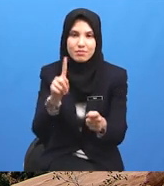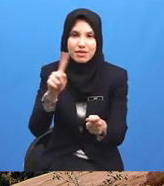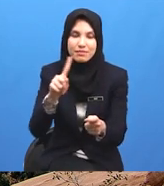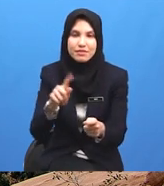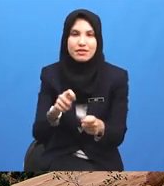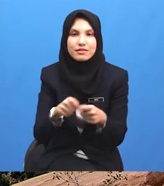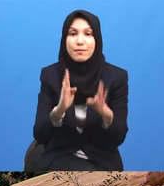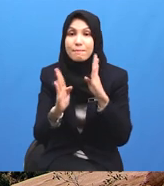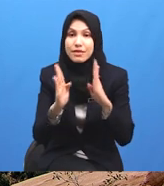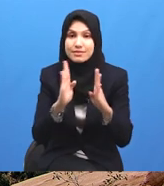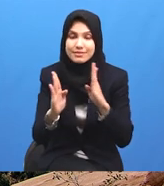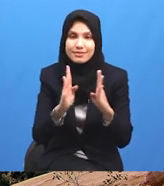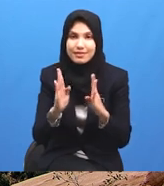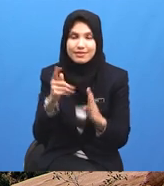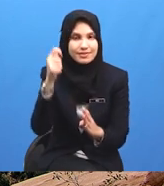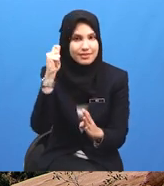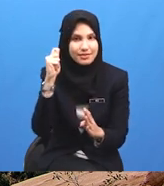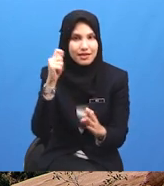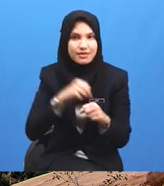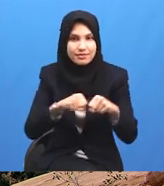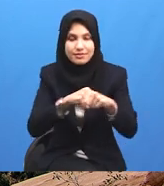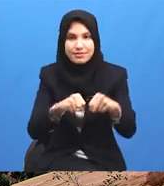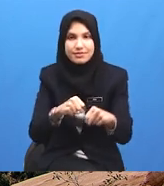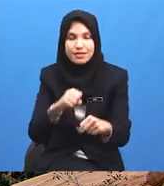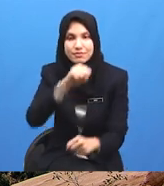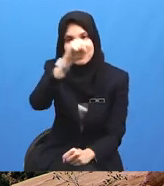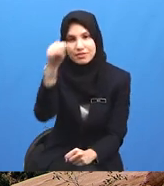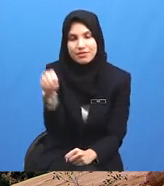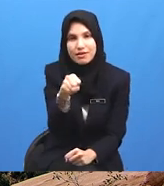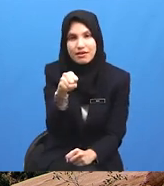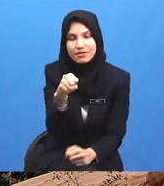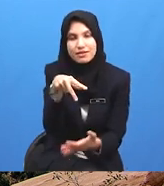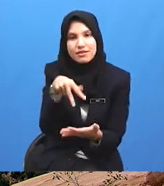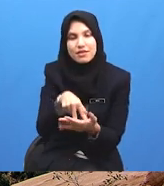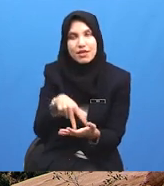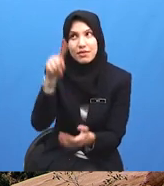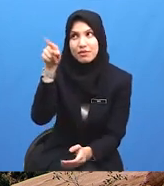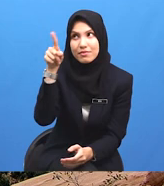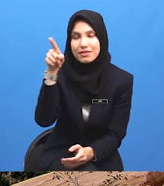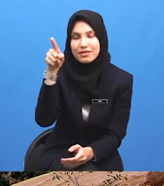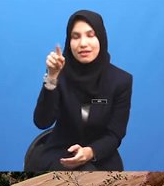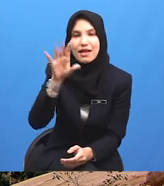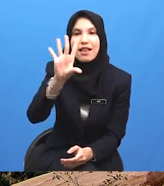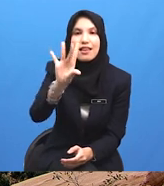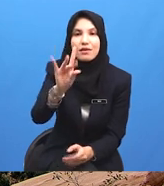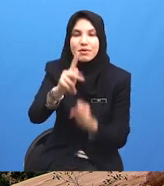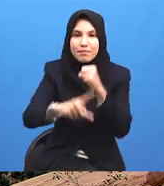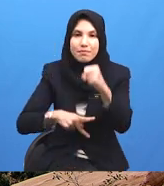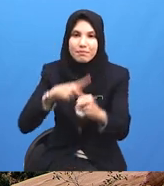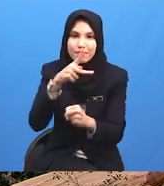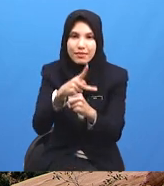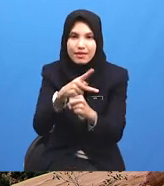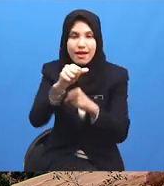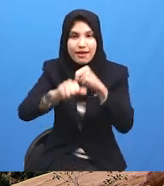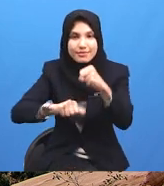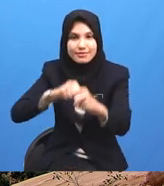kita bincang tadi, sistem suria terdiri daripada matahari, 8 planet,